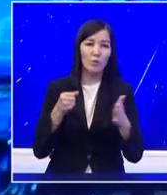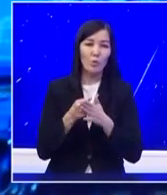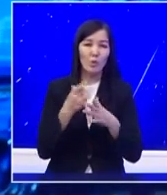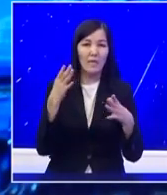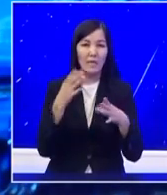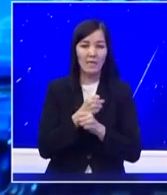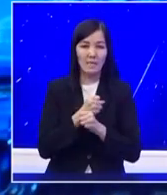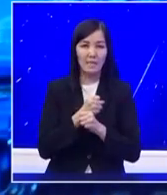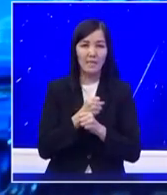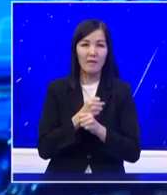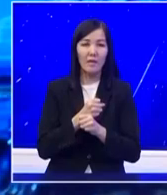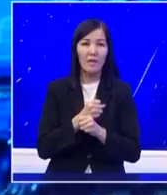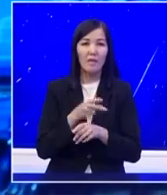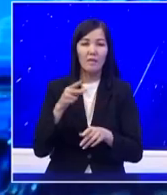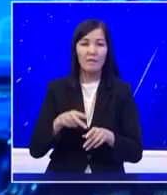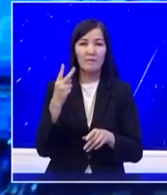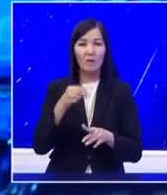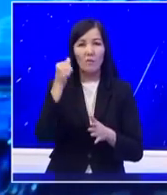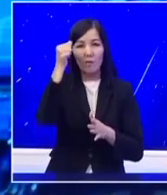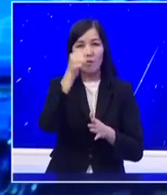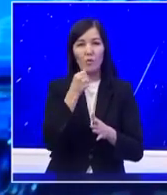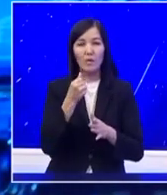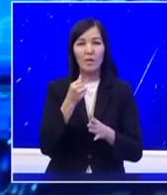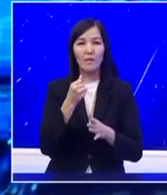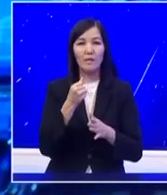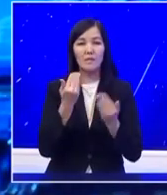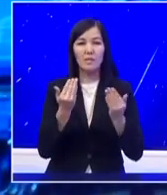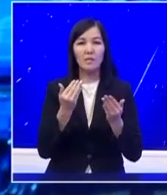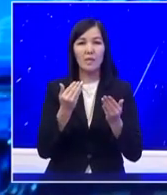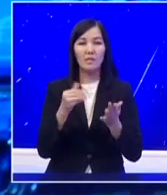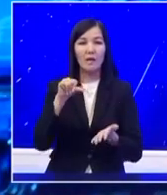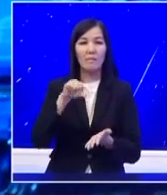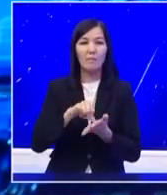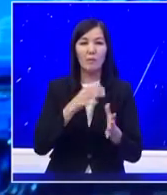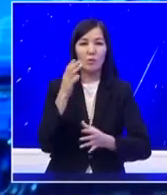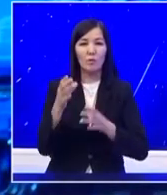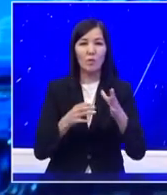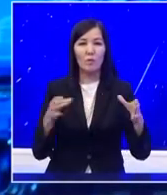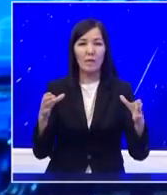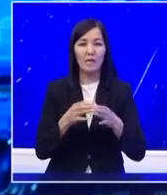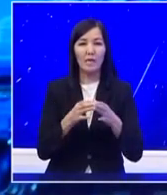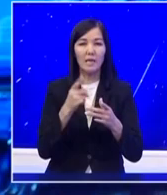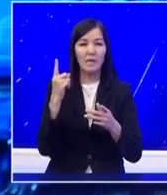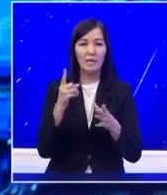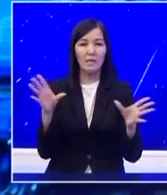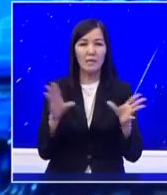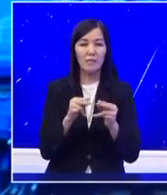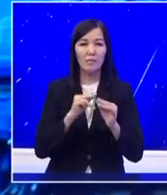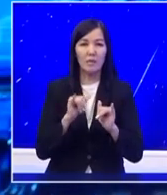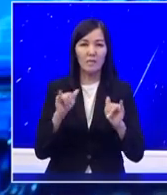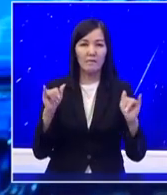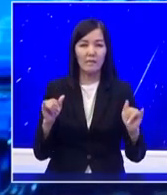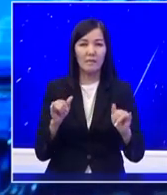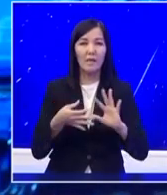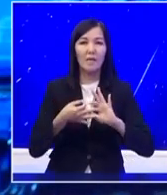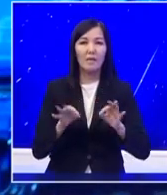удастся не раньше 2022 года. Такой прогноз содержится в докладе Международной организации экономического сотрудничества и развития.